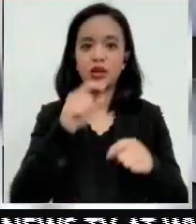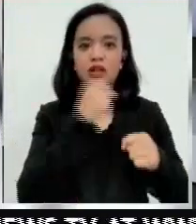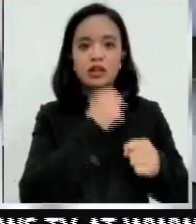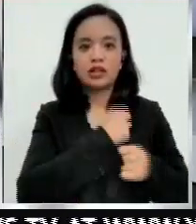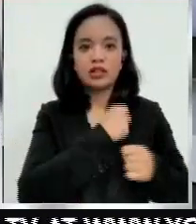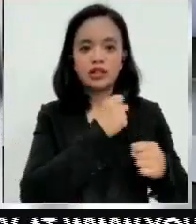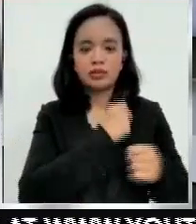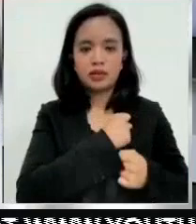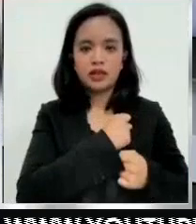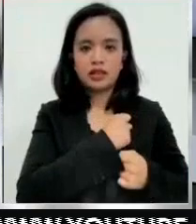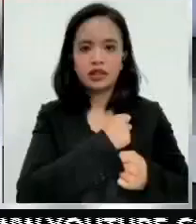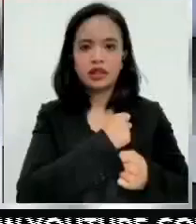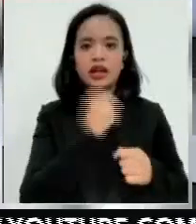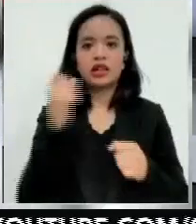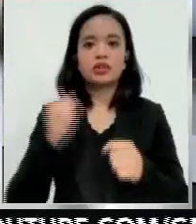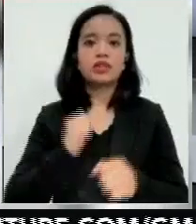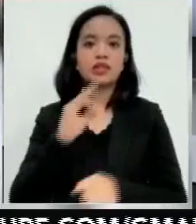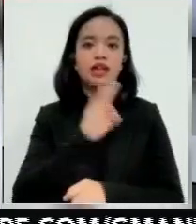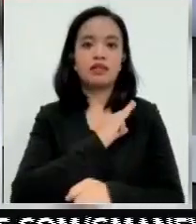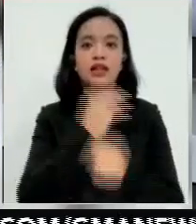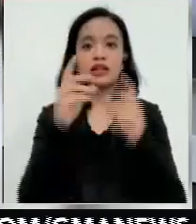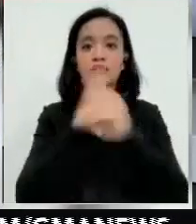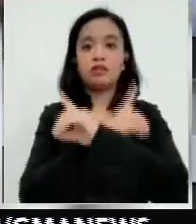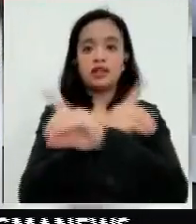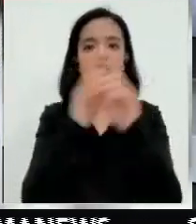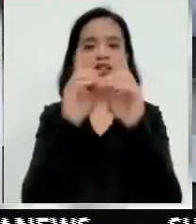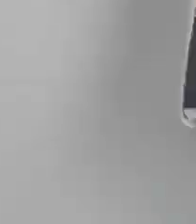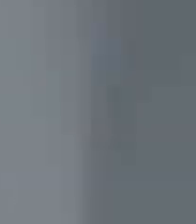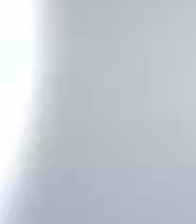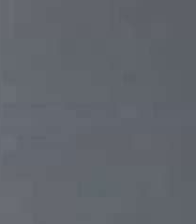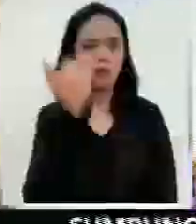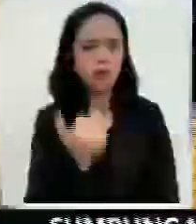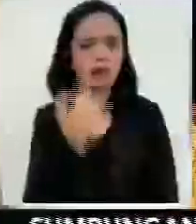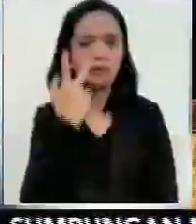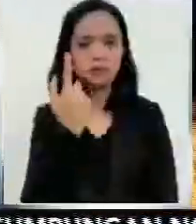department alamin k Bakit sa pagtutok ni Mar